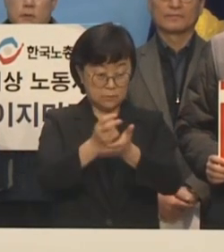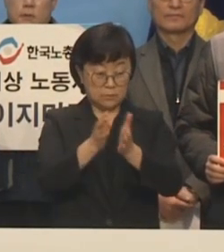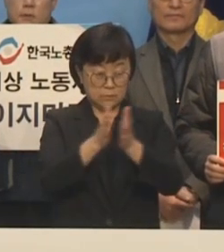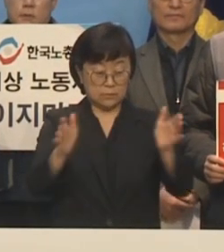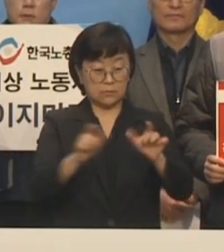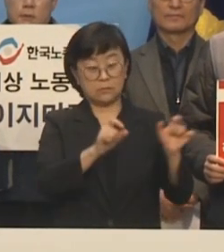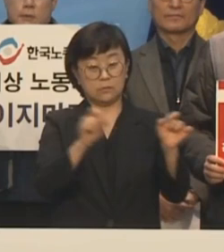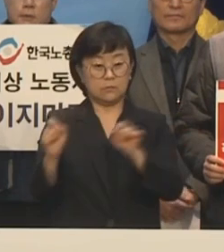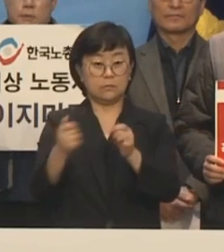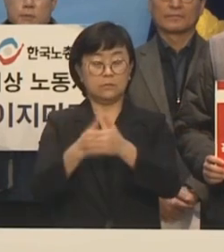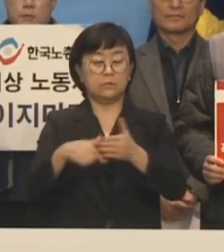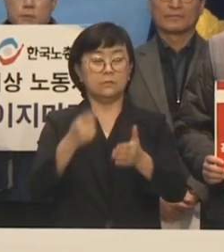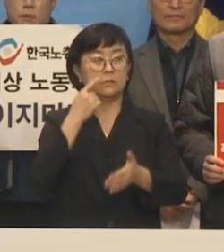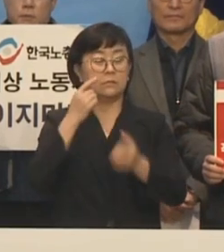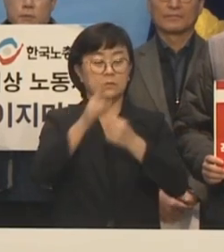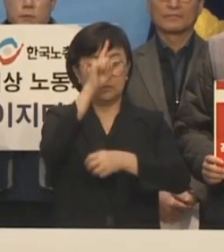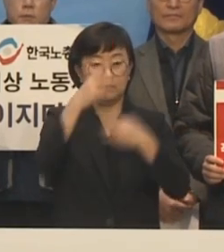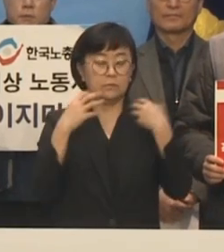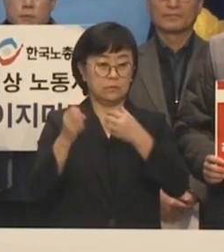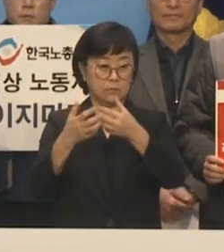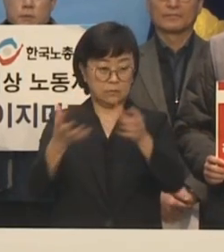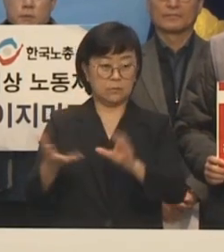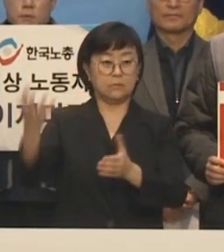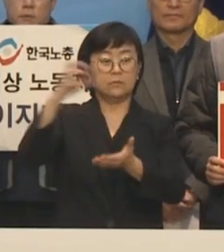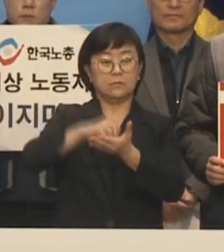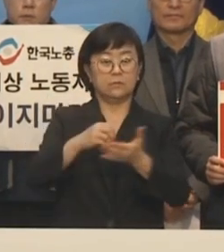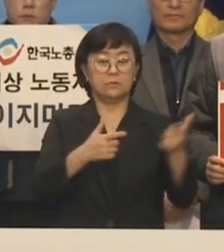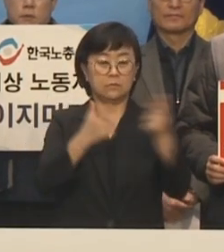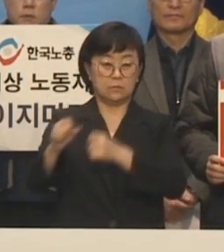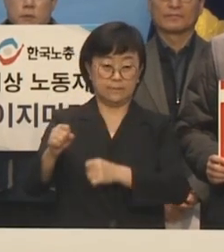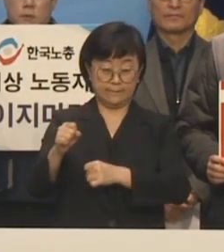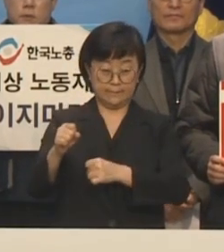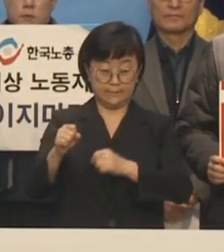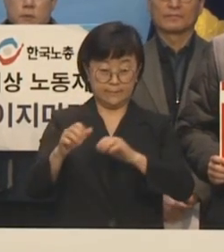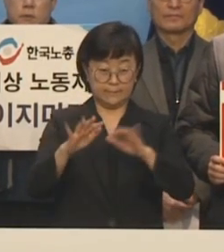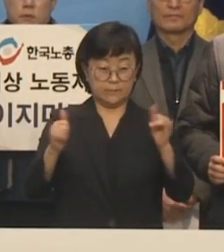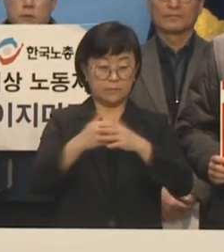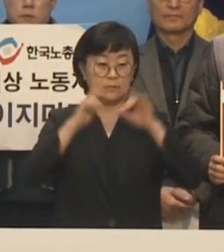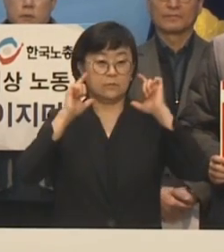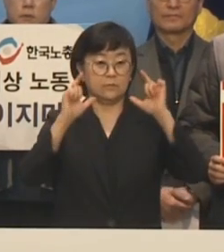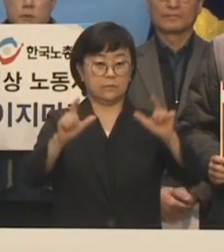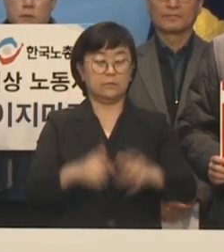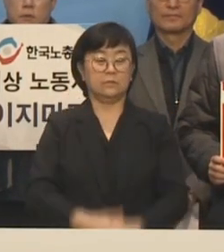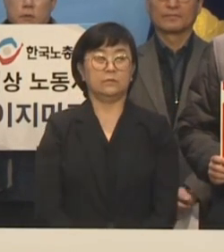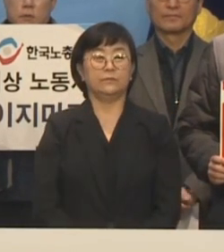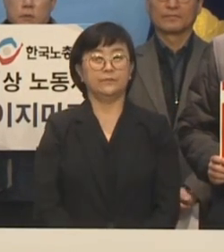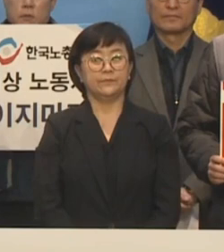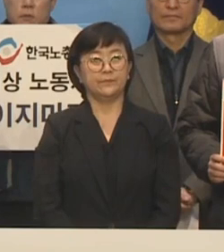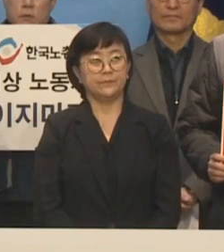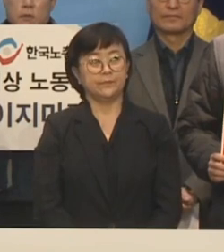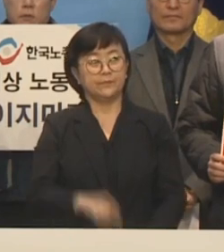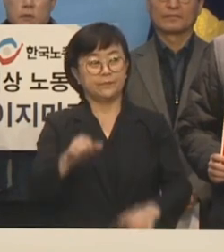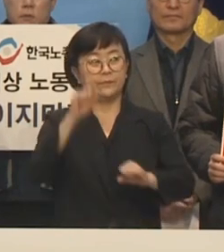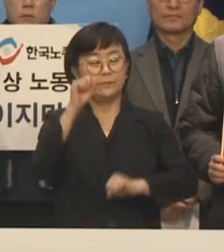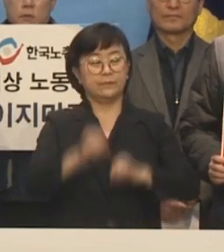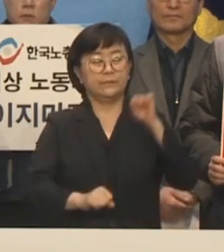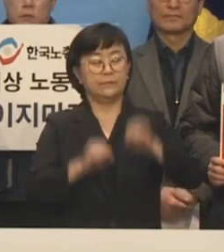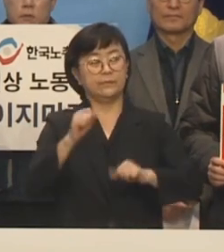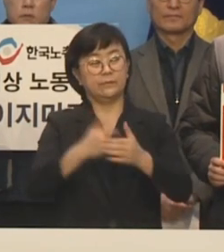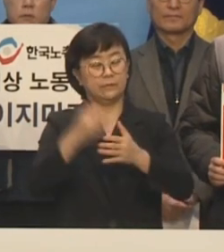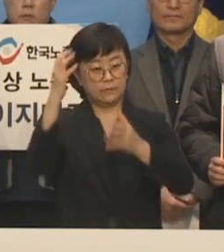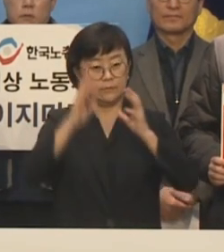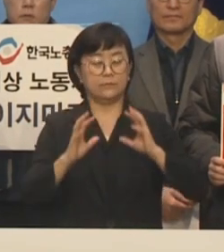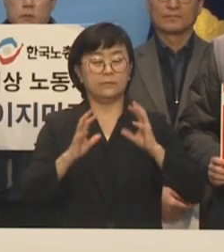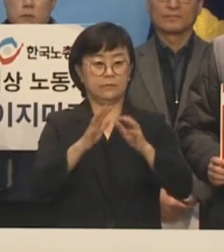적용유예를 시도하는 정부와 여당을 포함한 모든 세력들에게 엄중 경고하는 바이며 이러한 행위는